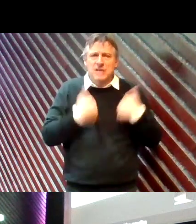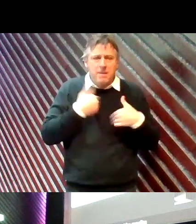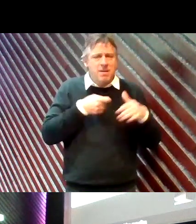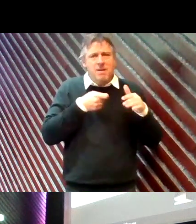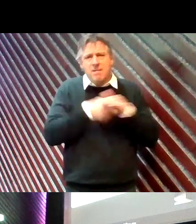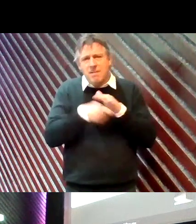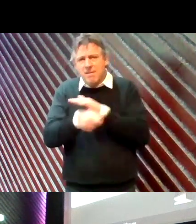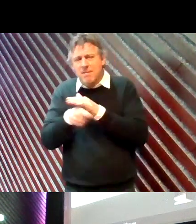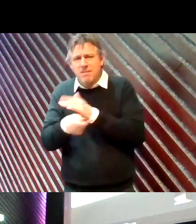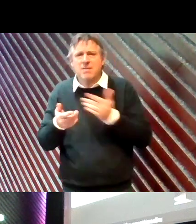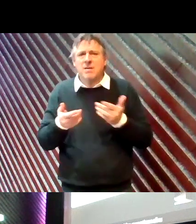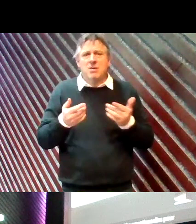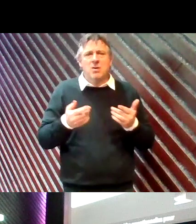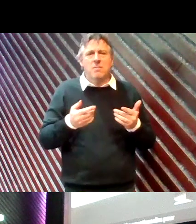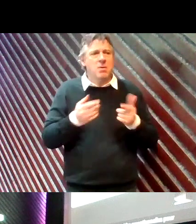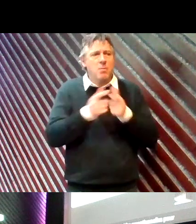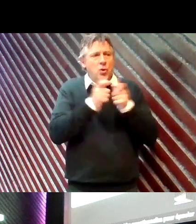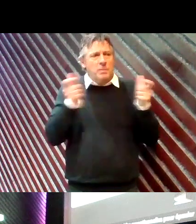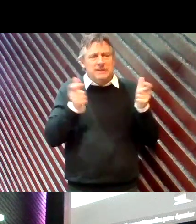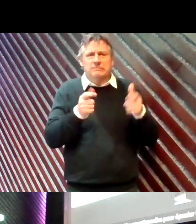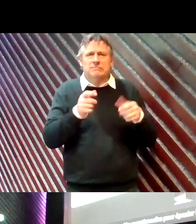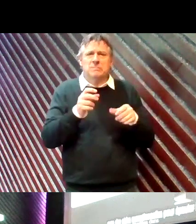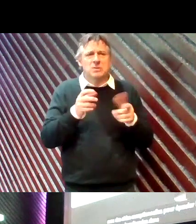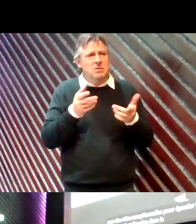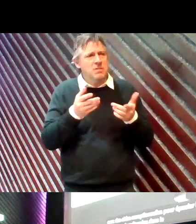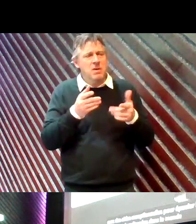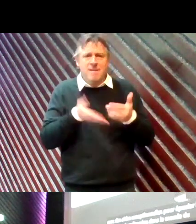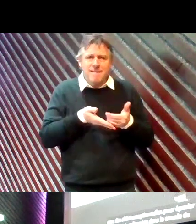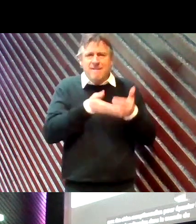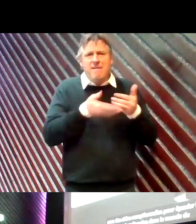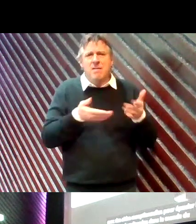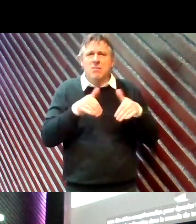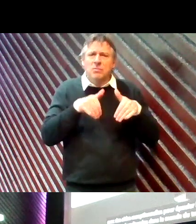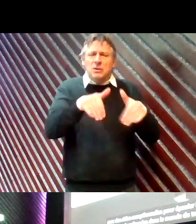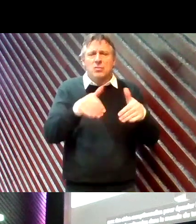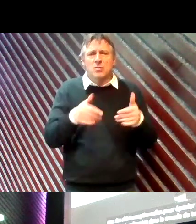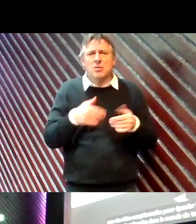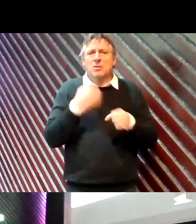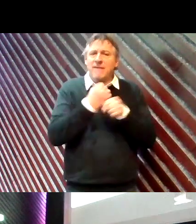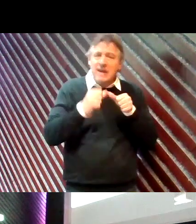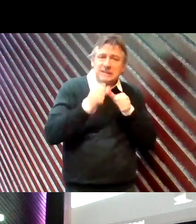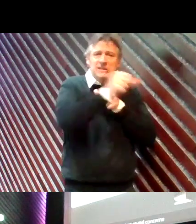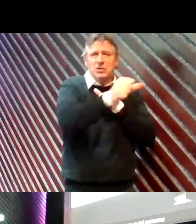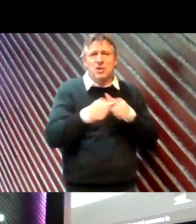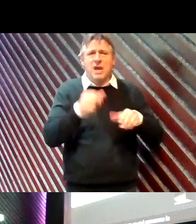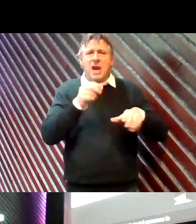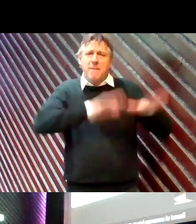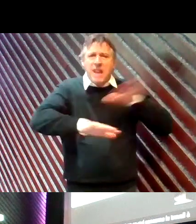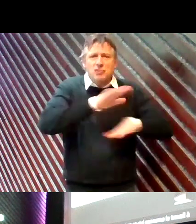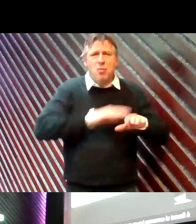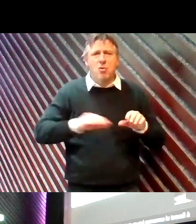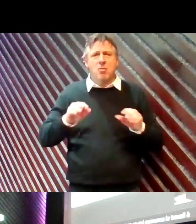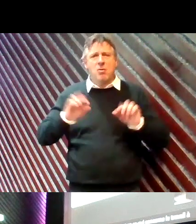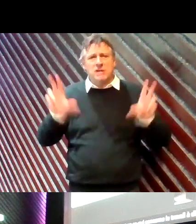dans le monde du travail, dans le monde de l'entreprise, notamment en qui concerne le travail à distance, les améliorations, la compensation